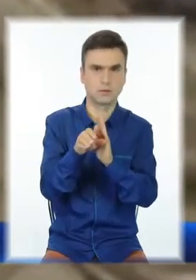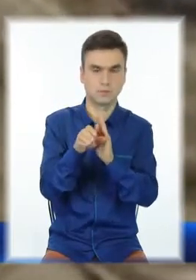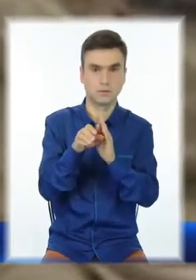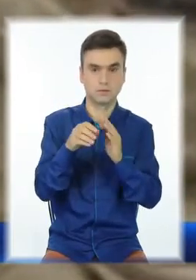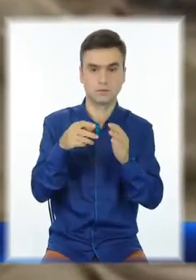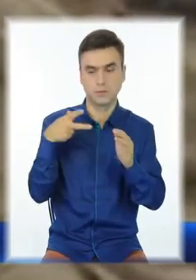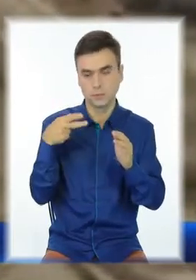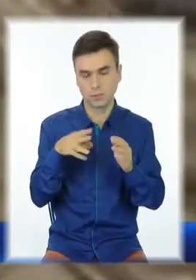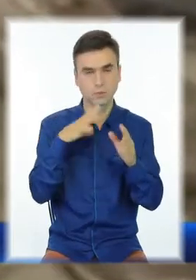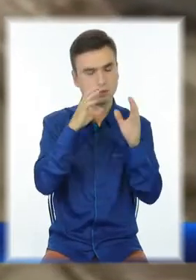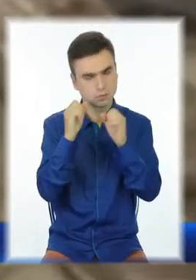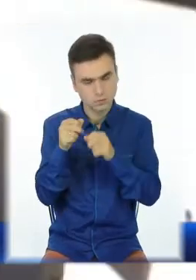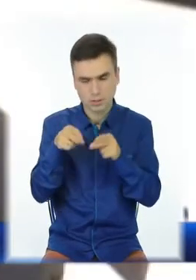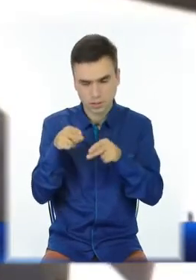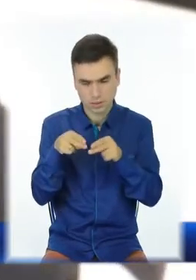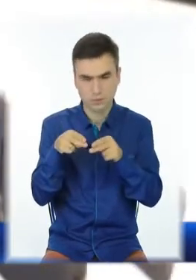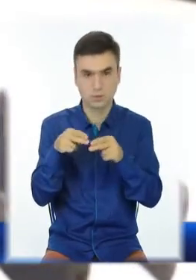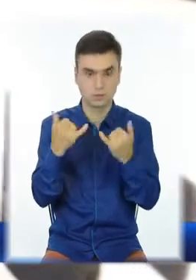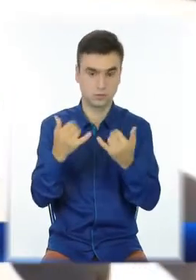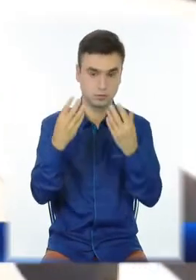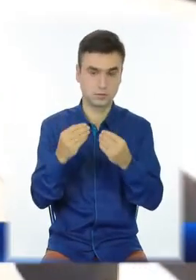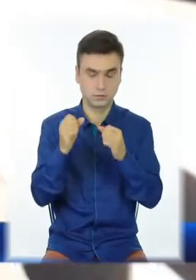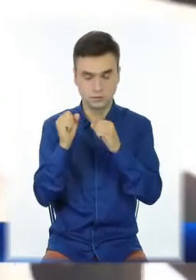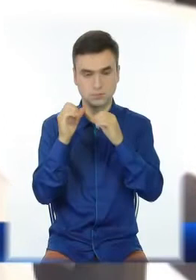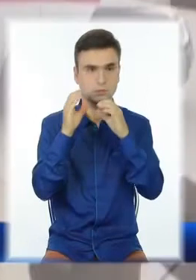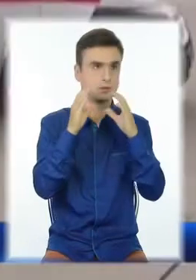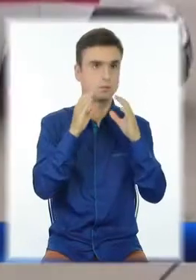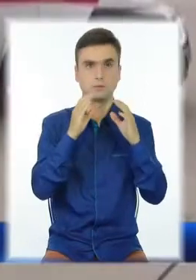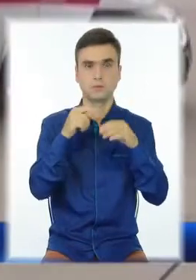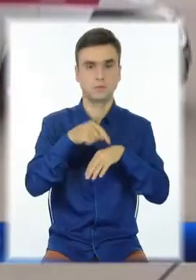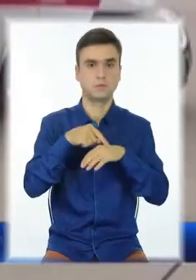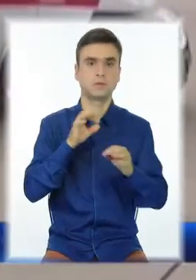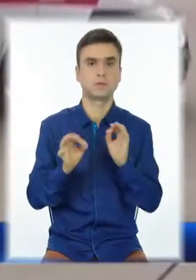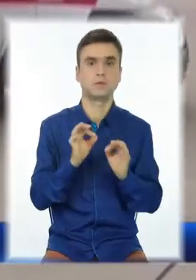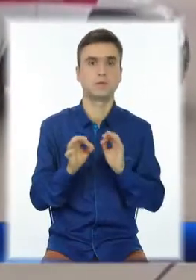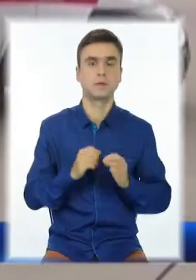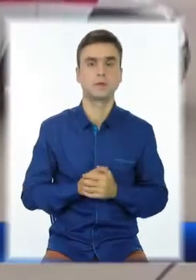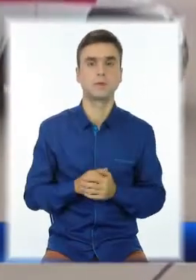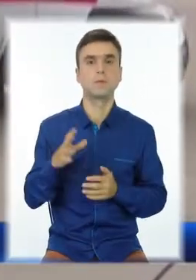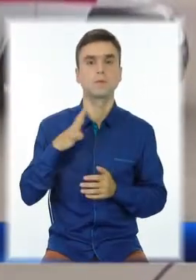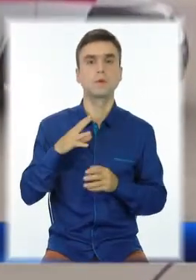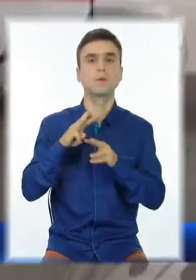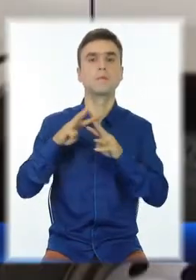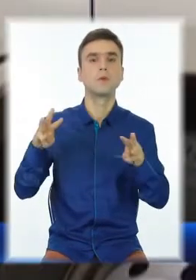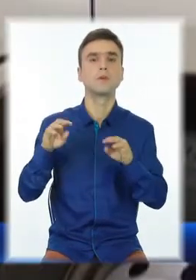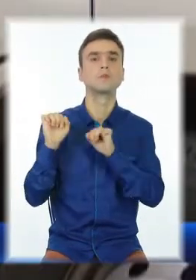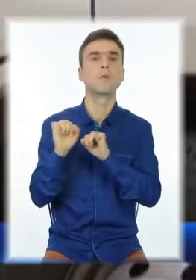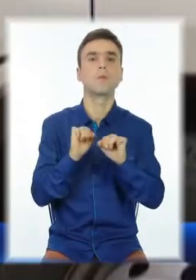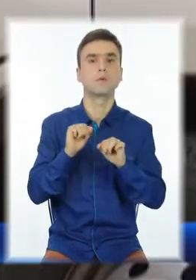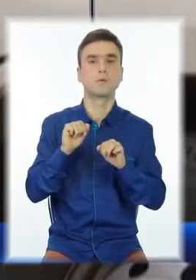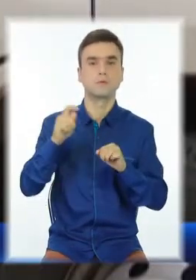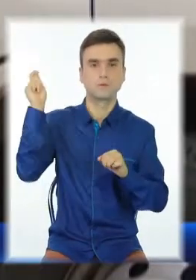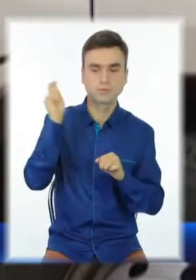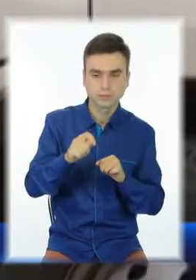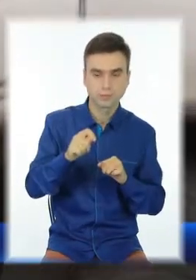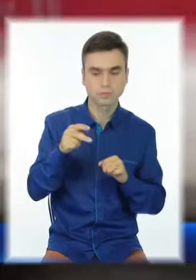дня його відвідав міністр оборони України Степан Полторак, висловивши вдячність військовим хірургам та медпрацівникам.